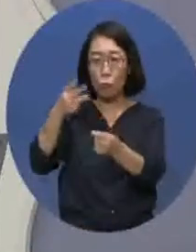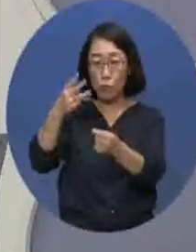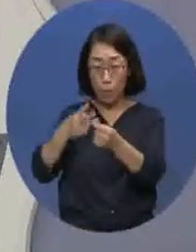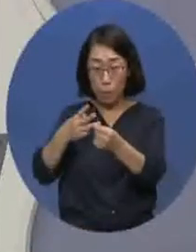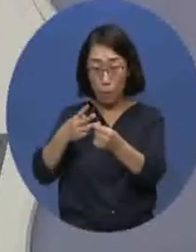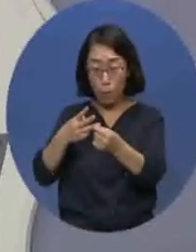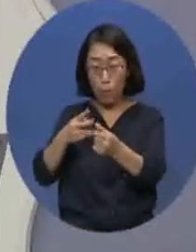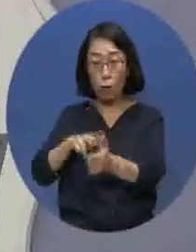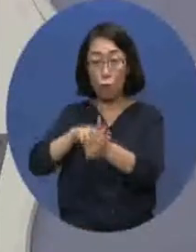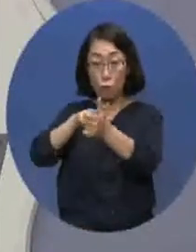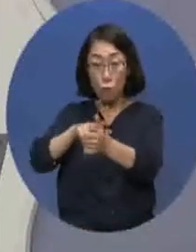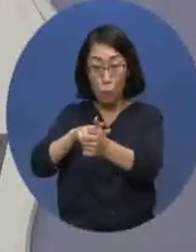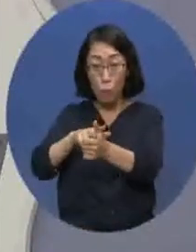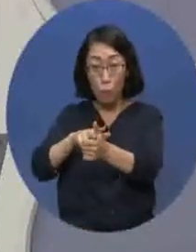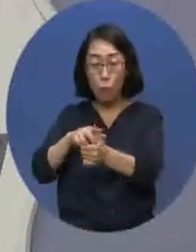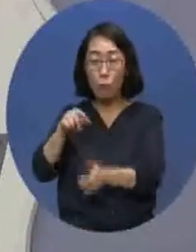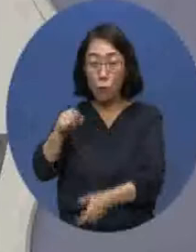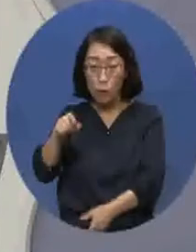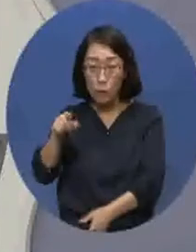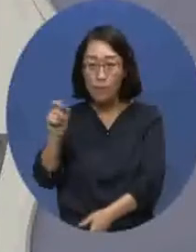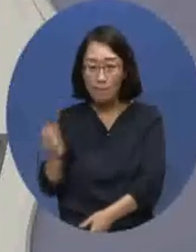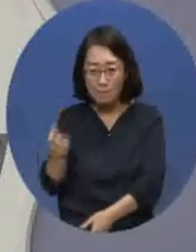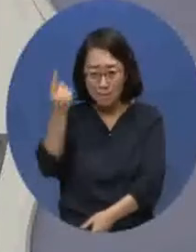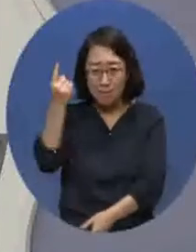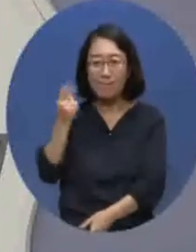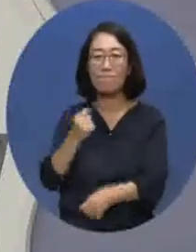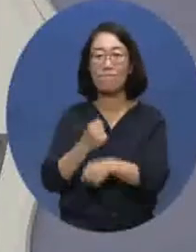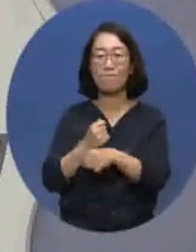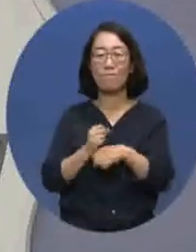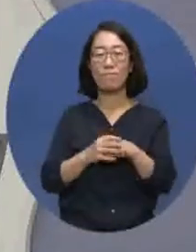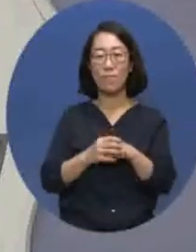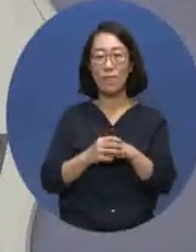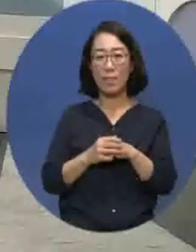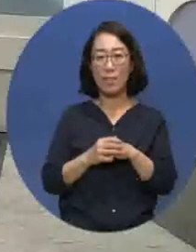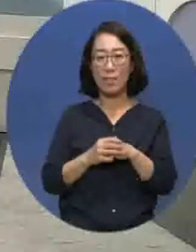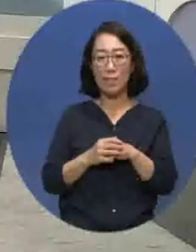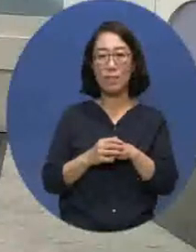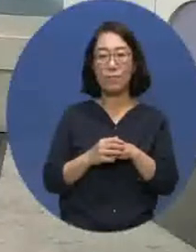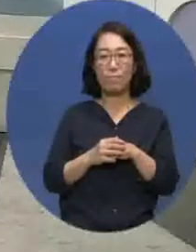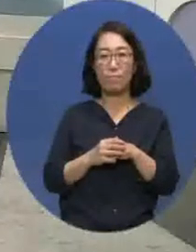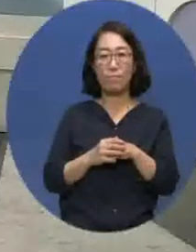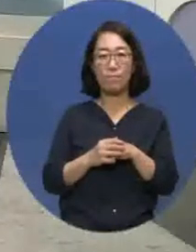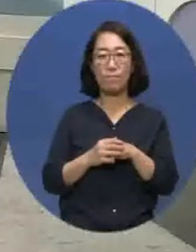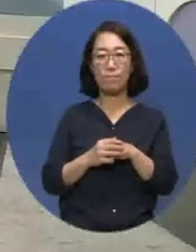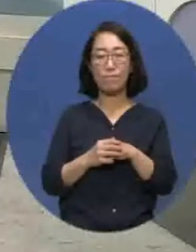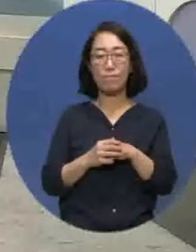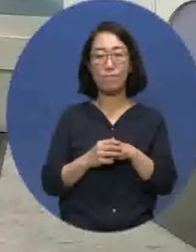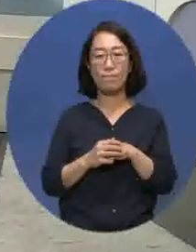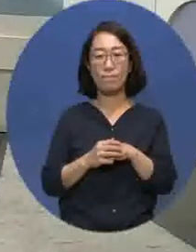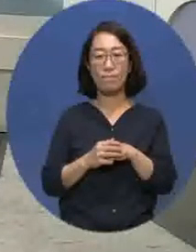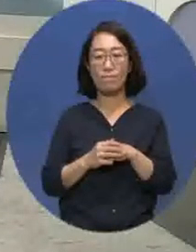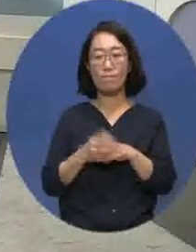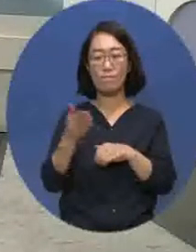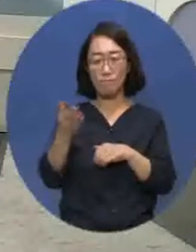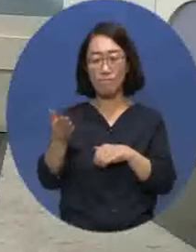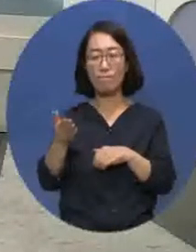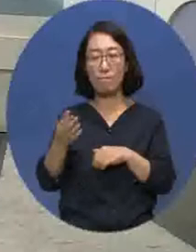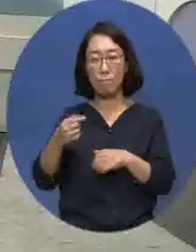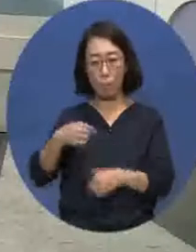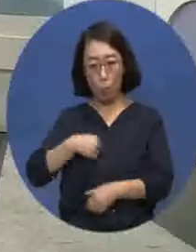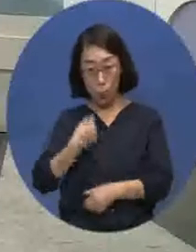있었던 그런 원동력이 어떤 거 같습니다 그참 나름대로